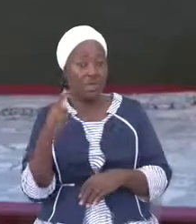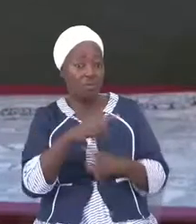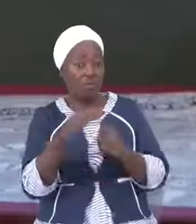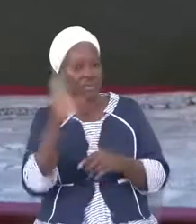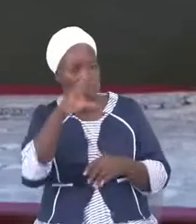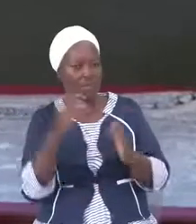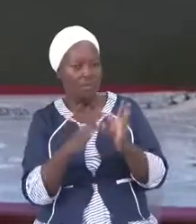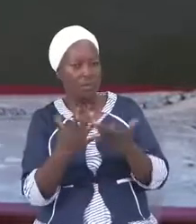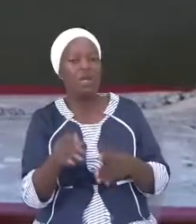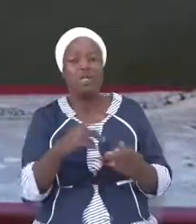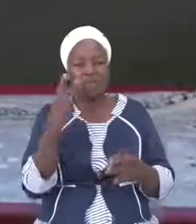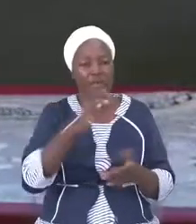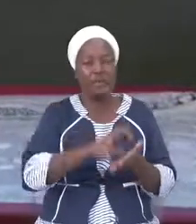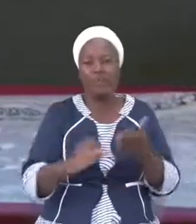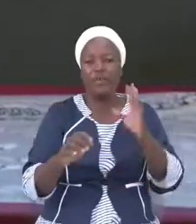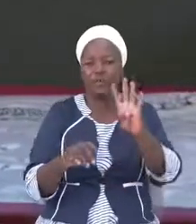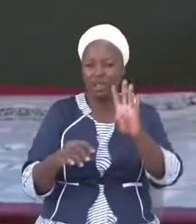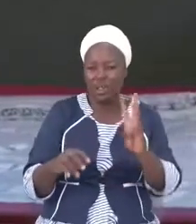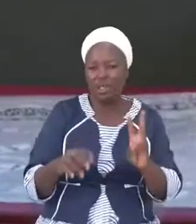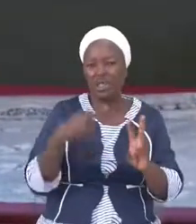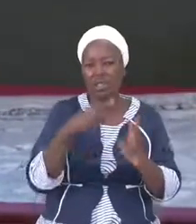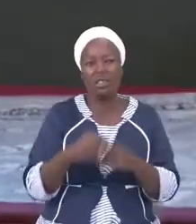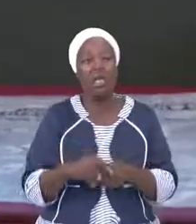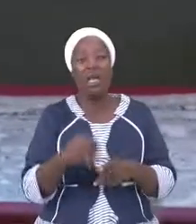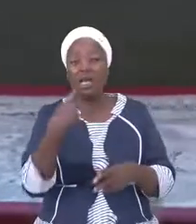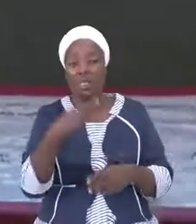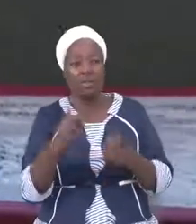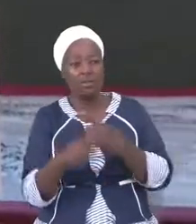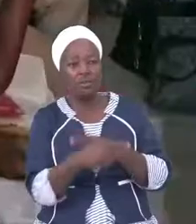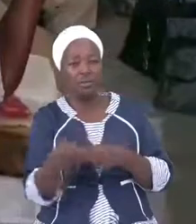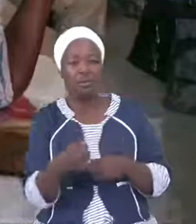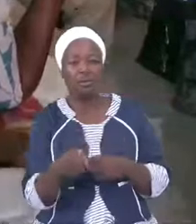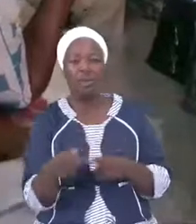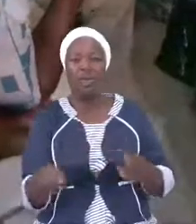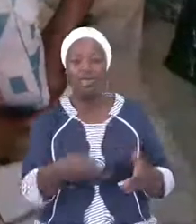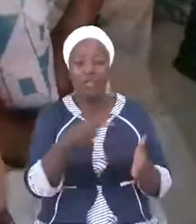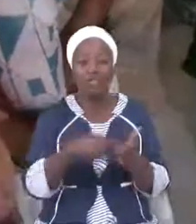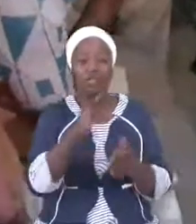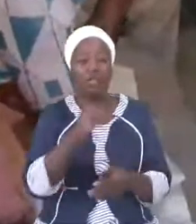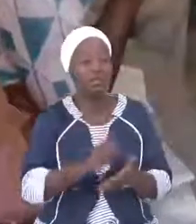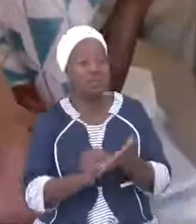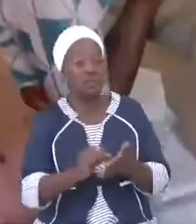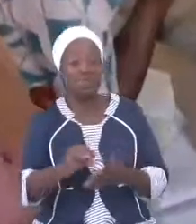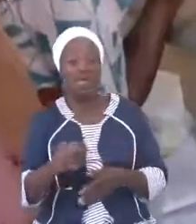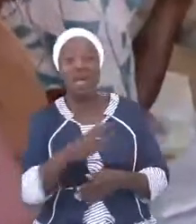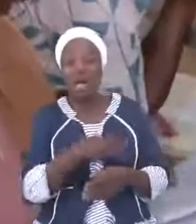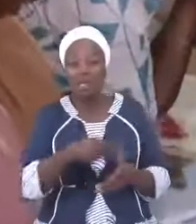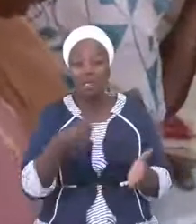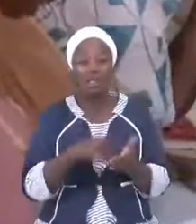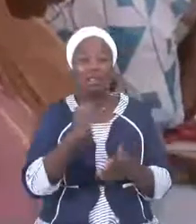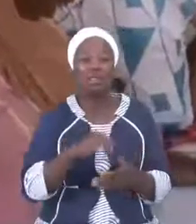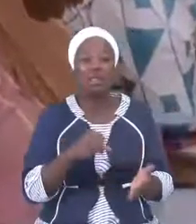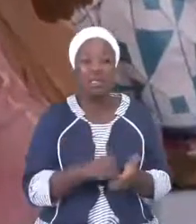Écritures. Qu'ont-ils compris? Afin qu'ils comprissent les Écritures. 46. Et il leur